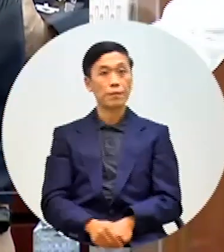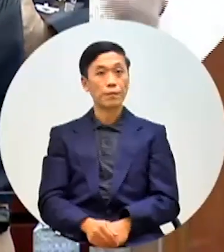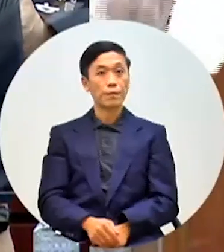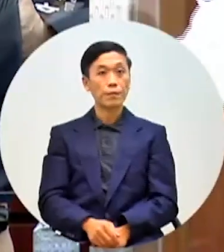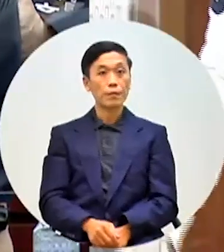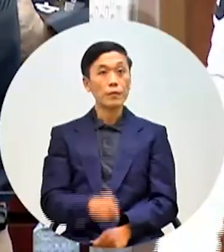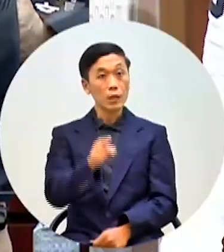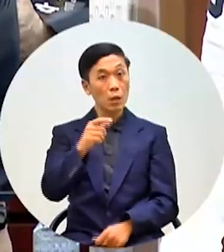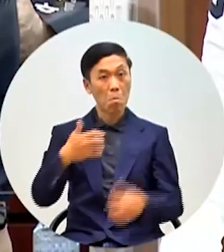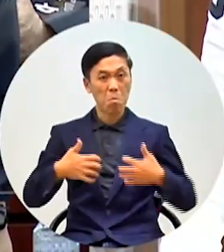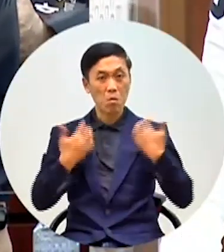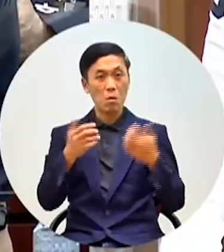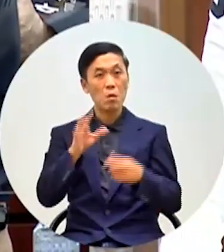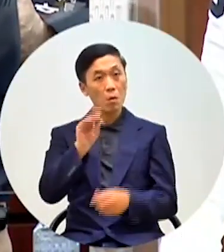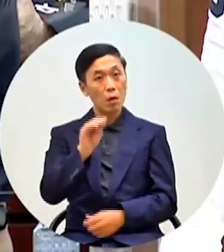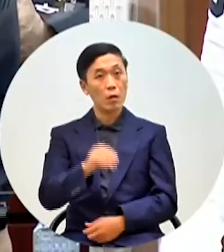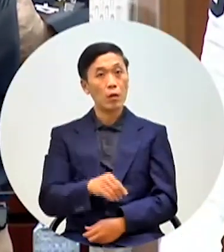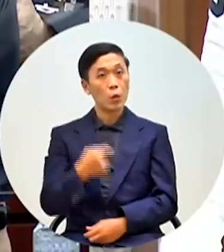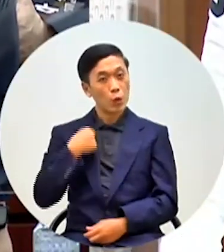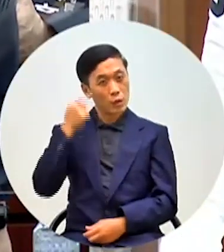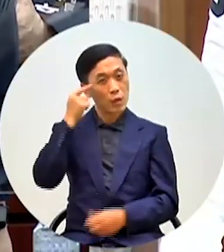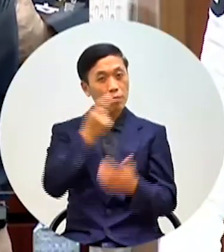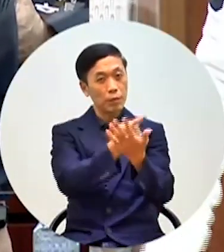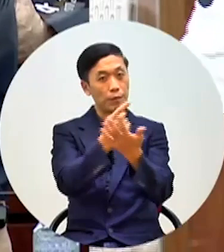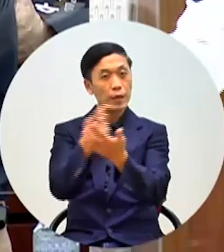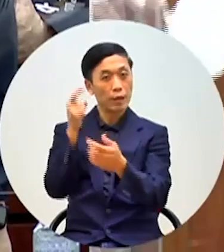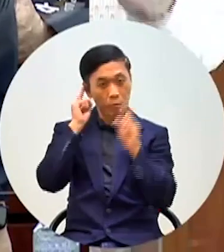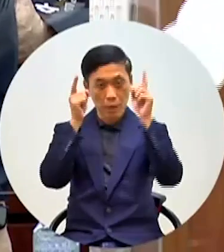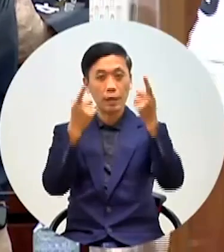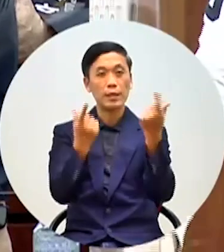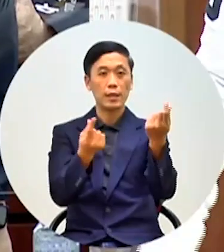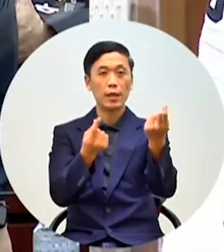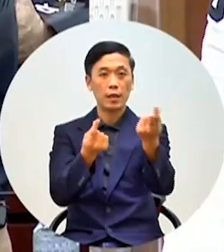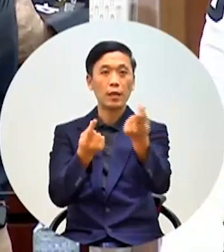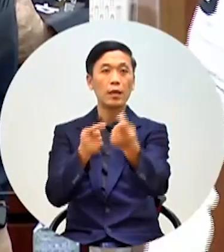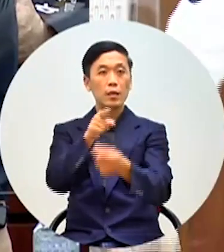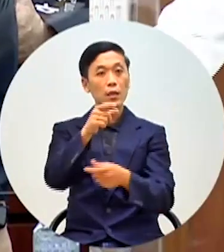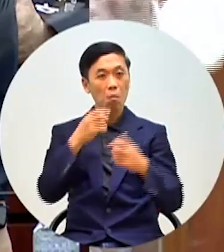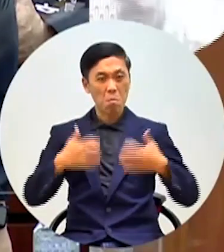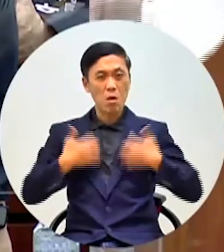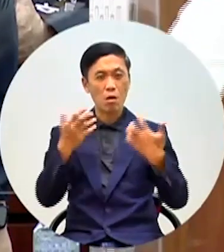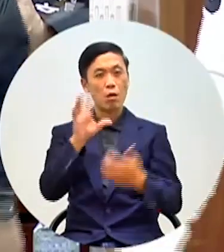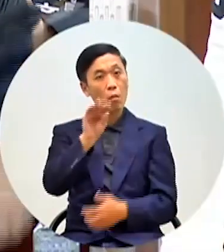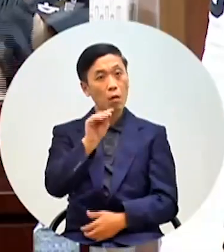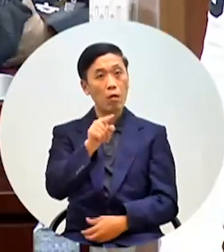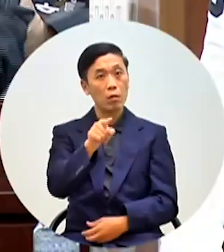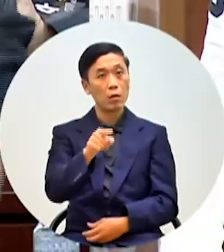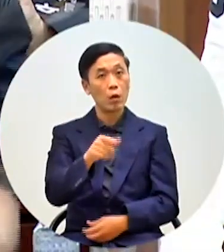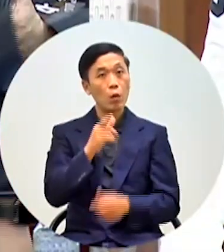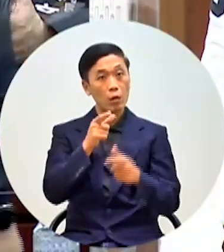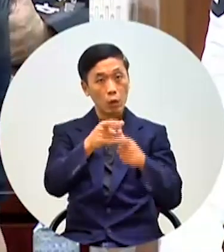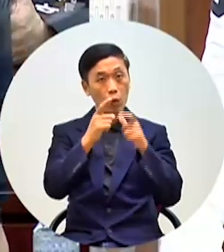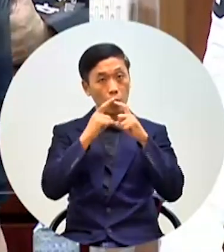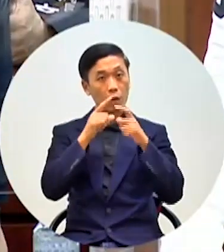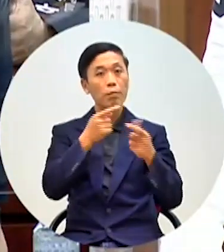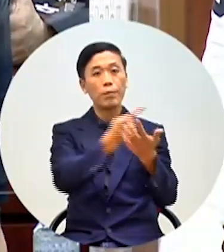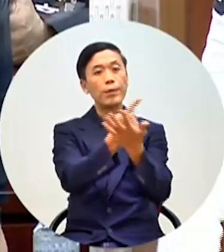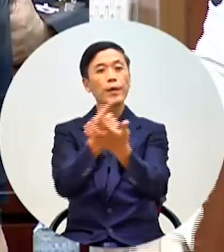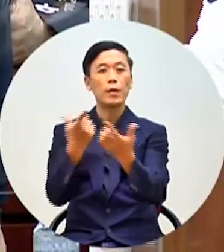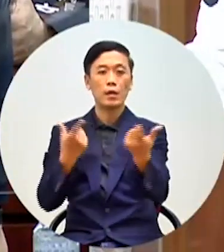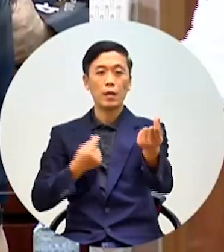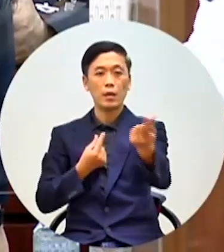你有没有震怒？ 我想大家都是一样生气的。 那你有没有震怒嘛？我回家问看你有震怒不？ 就大家都是一样生气的，